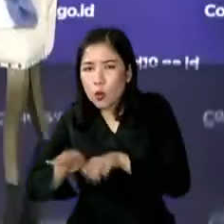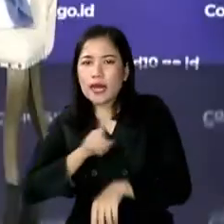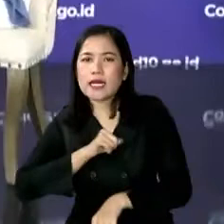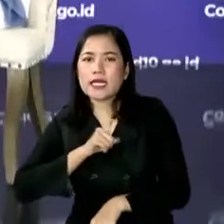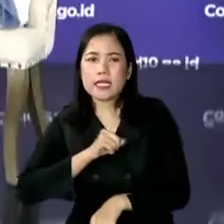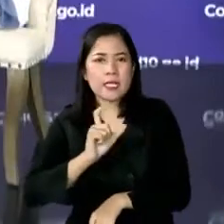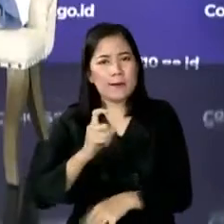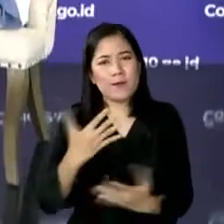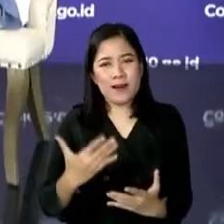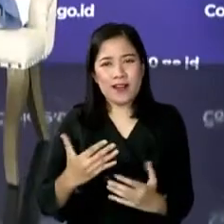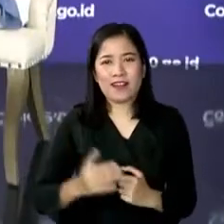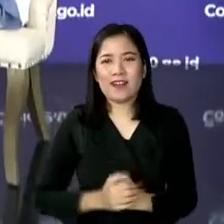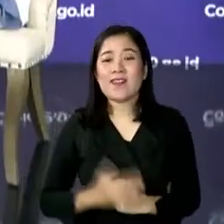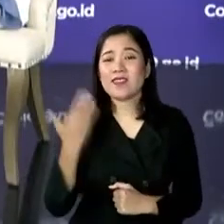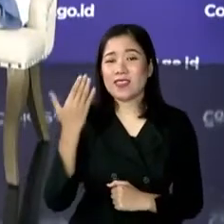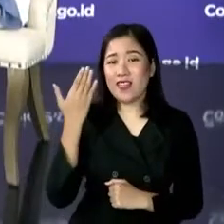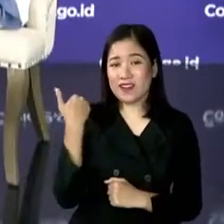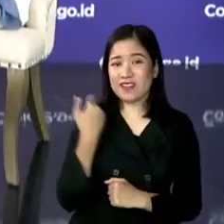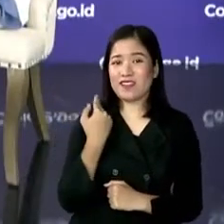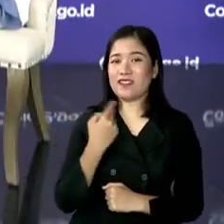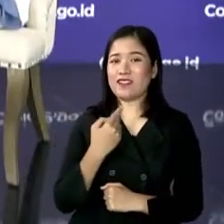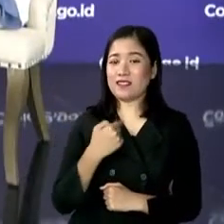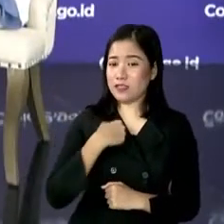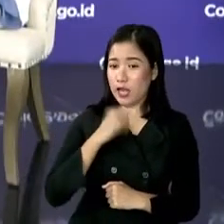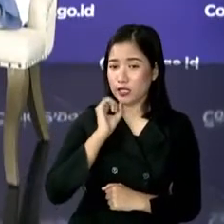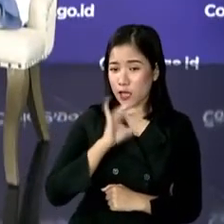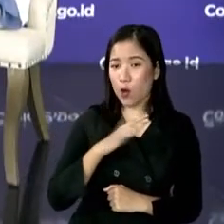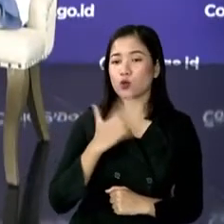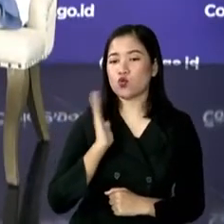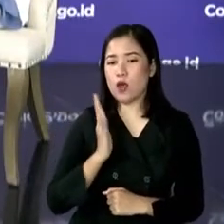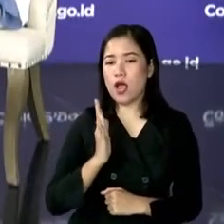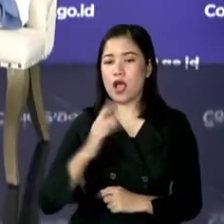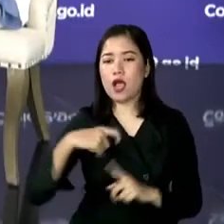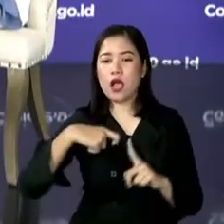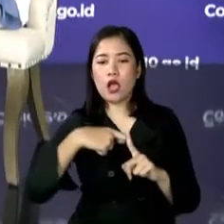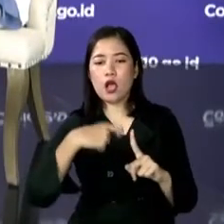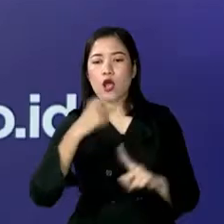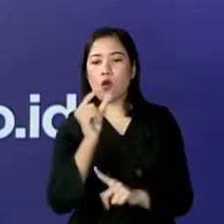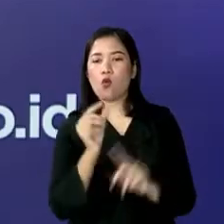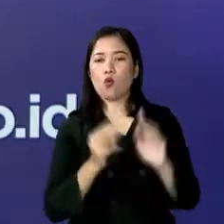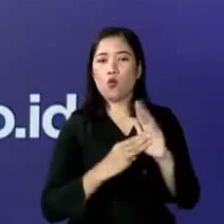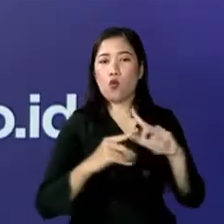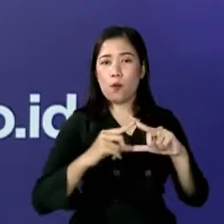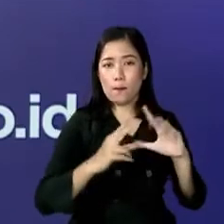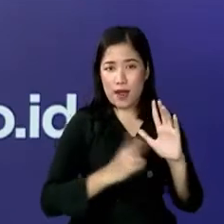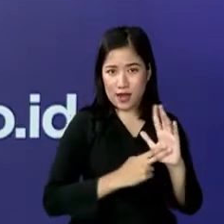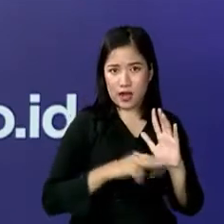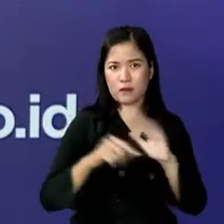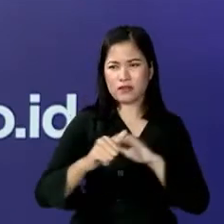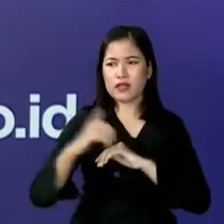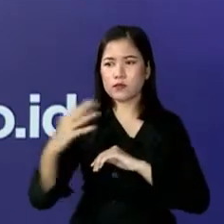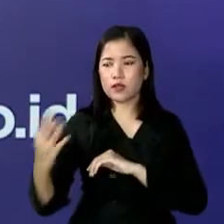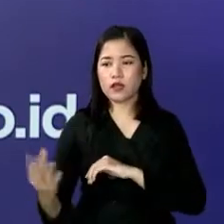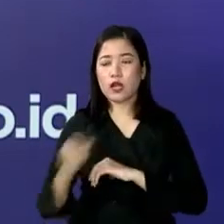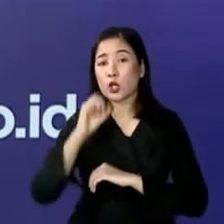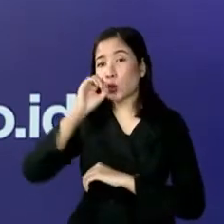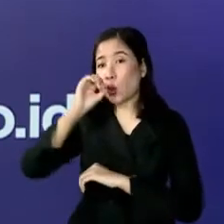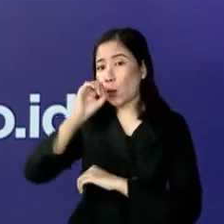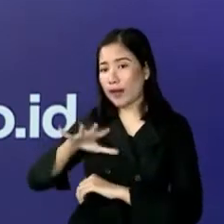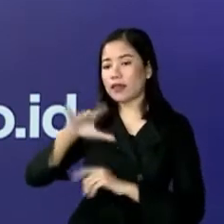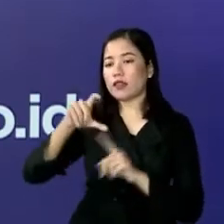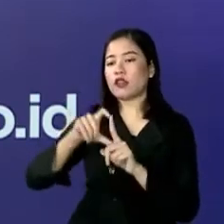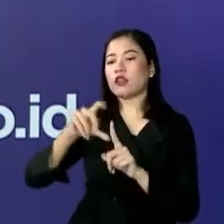tadi sudah saya kasih tahu bahwa kuman itu kan bisa terhirup sesudah ada droplet